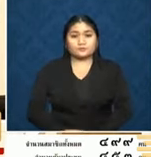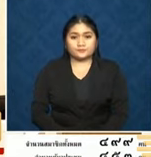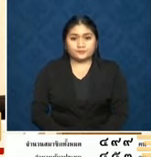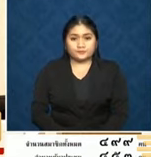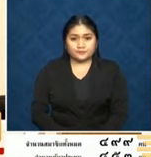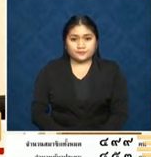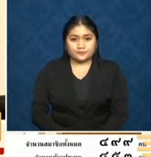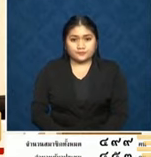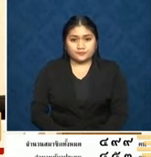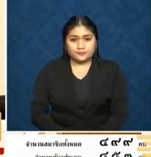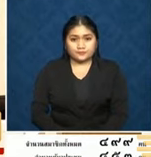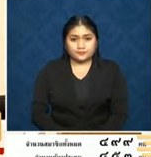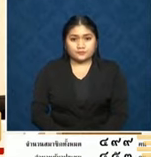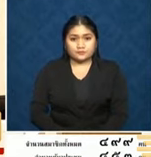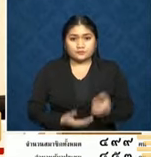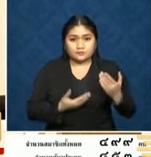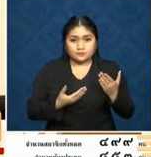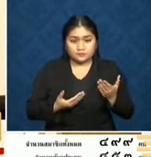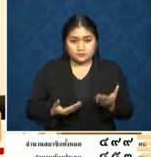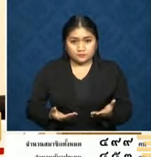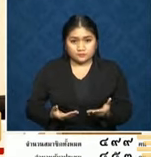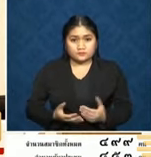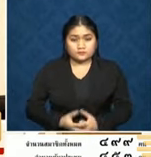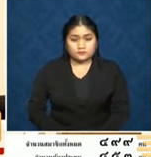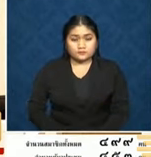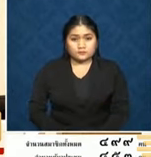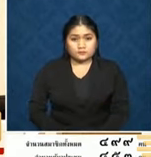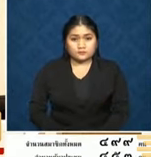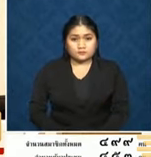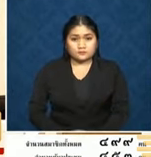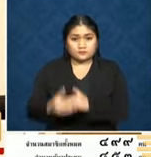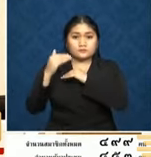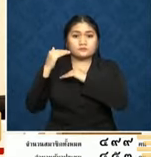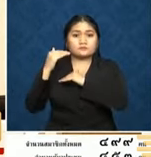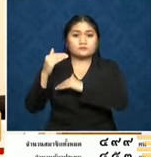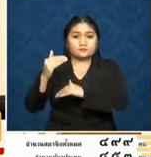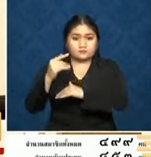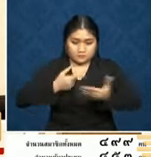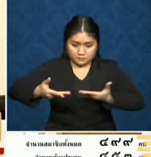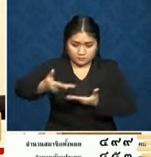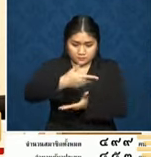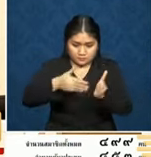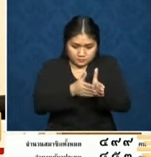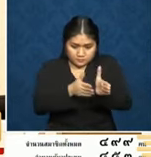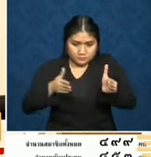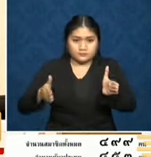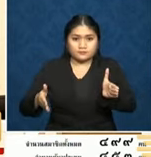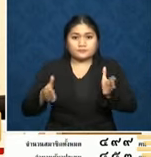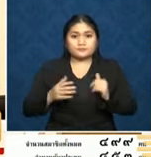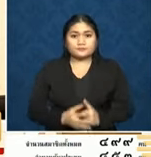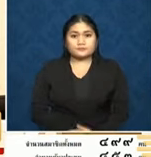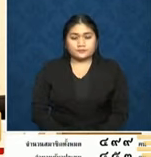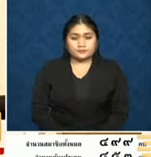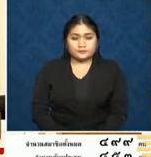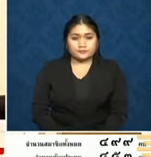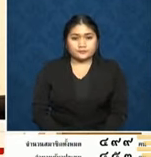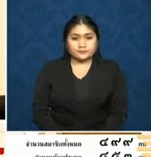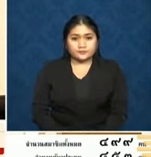ครับเชิญกำหนดระยะเวลาในการพิจารณาครับวิป